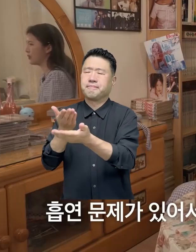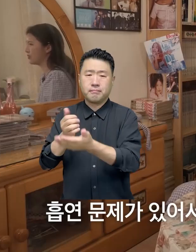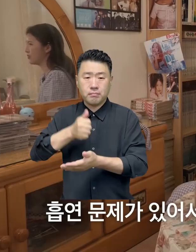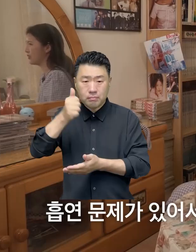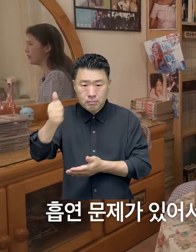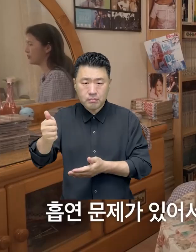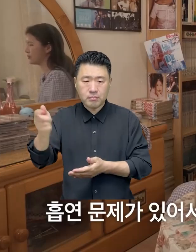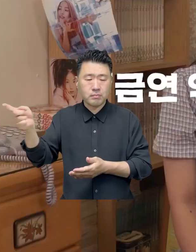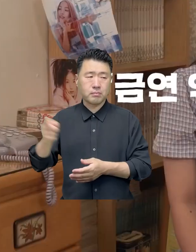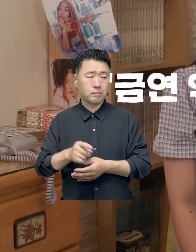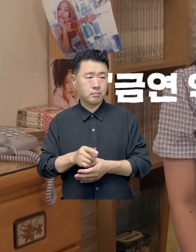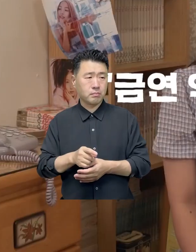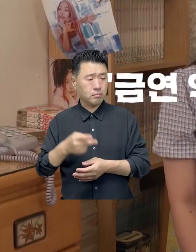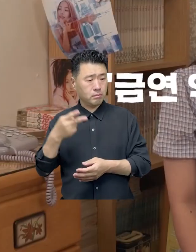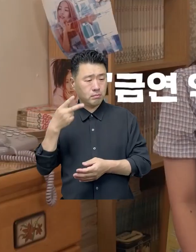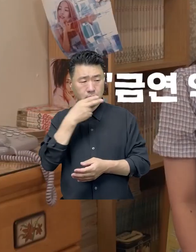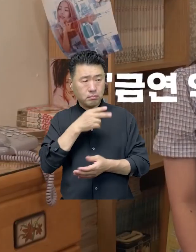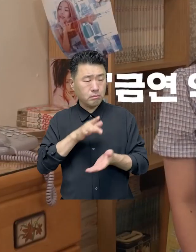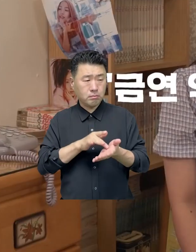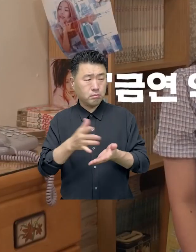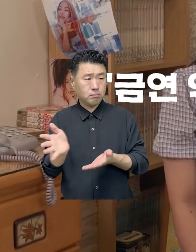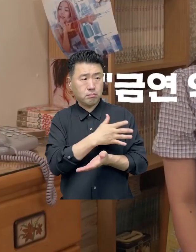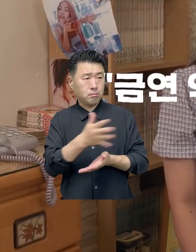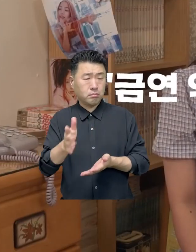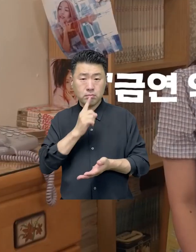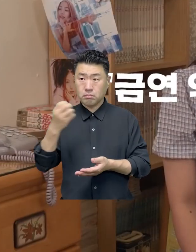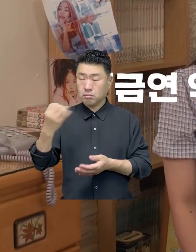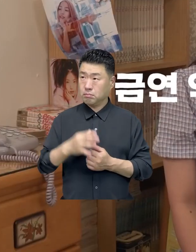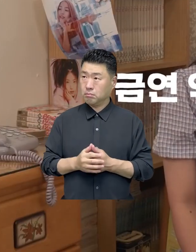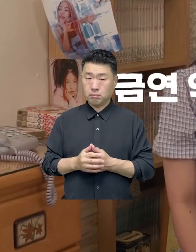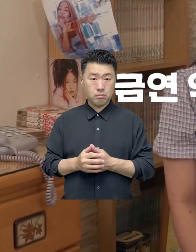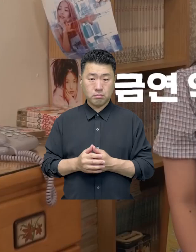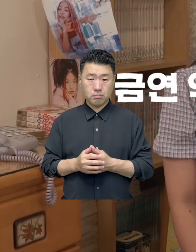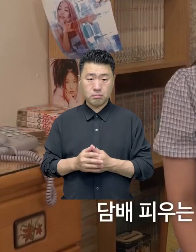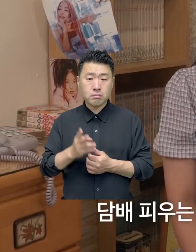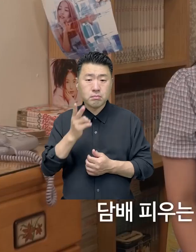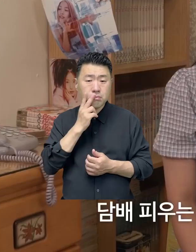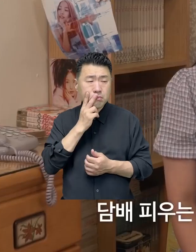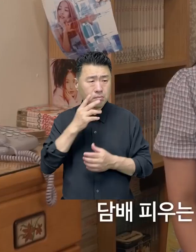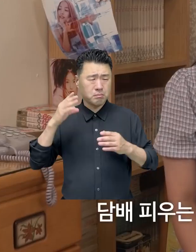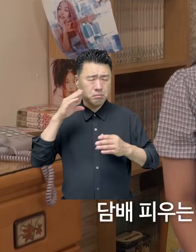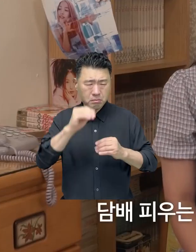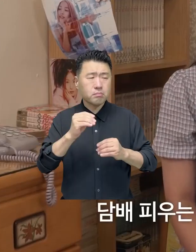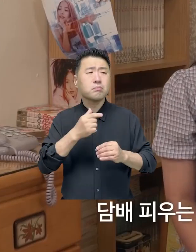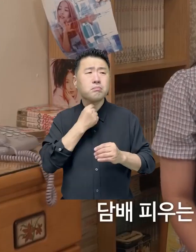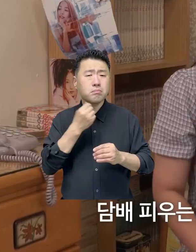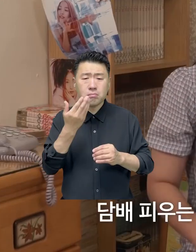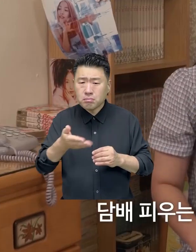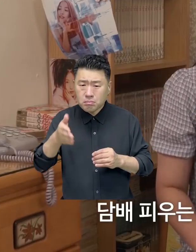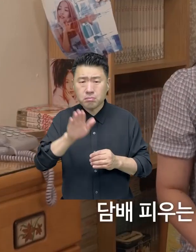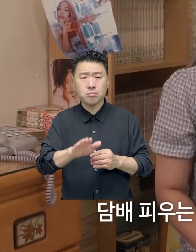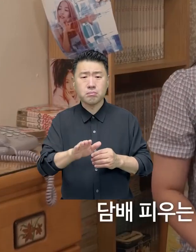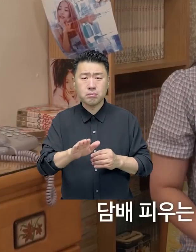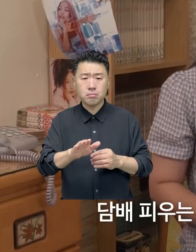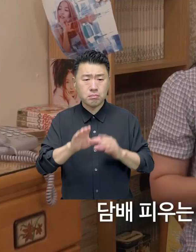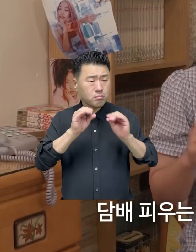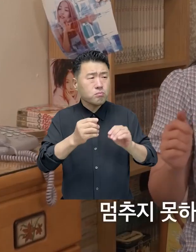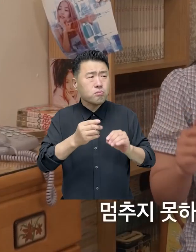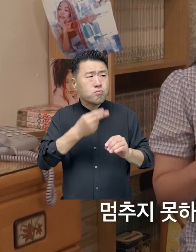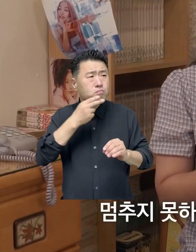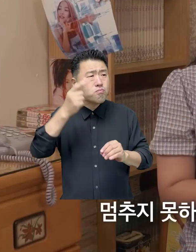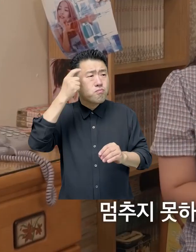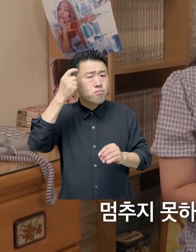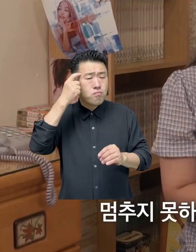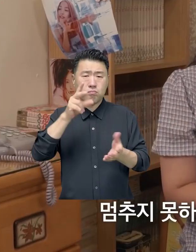가고 싶었는데요. 의사 선생님이 금연약은 없다. 그리고 담배 피우는 행동을 왜 멈추고